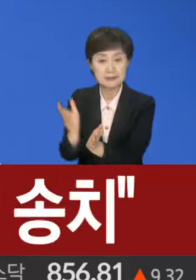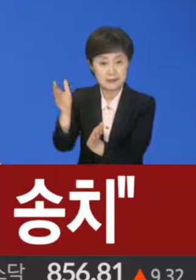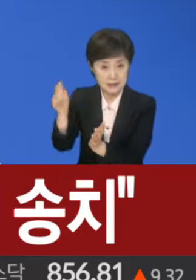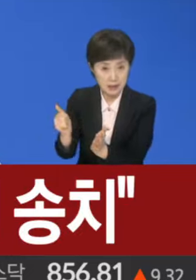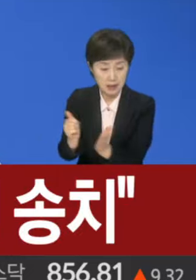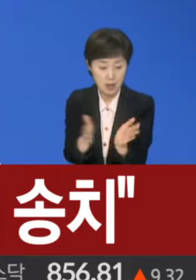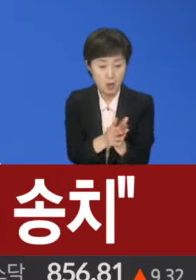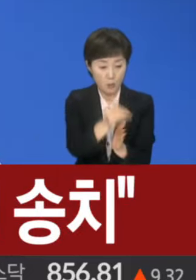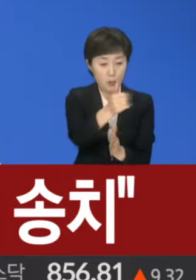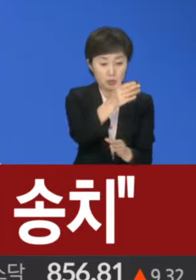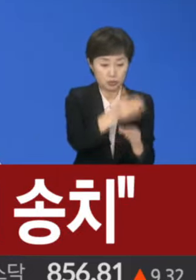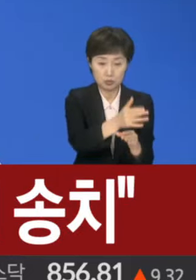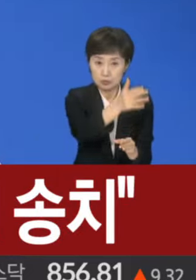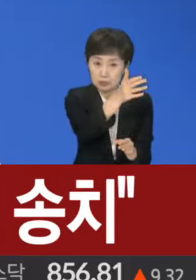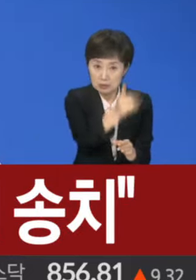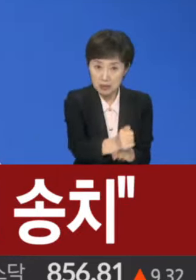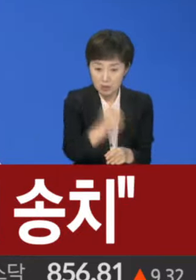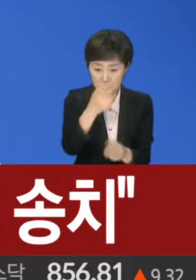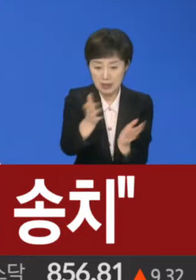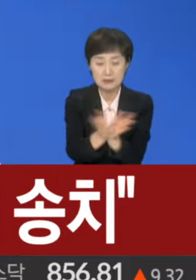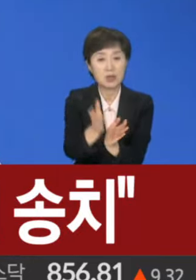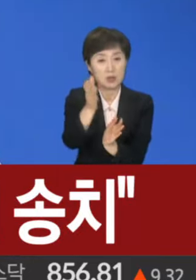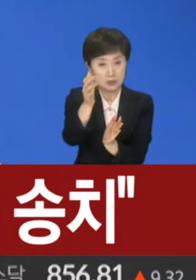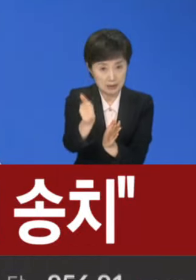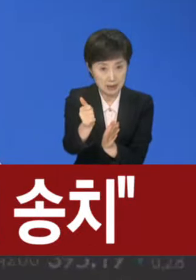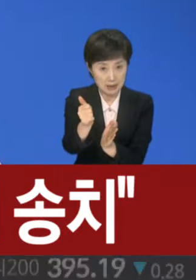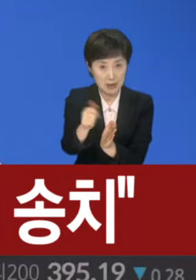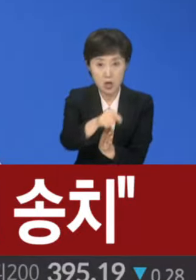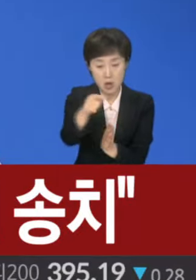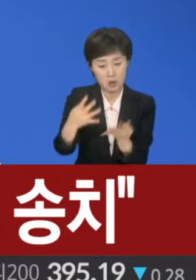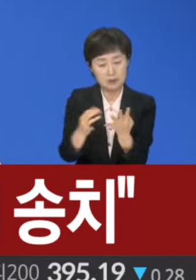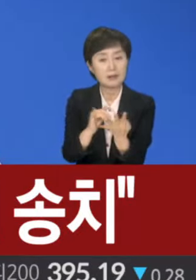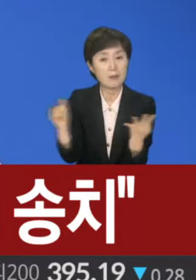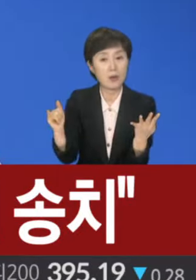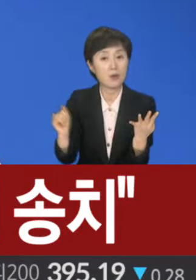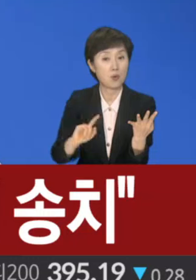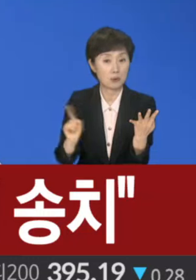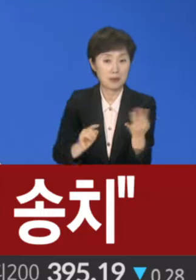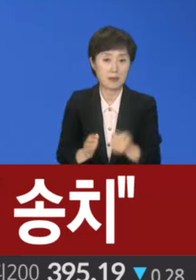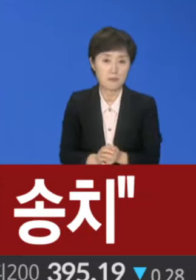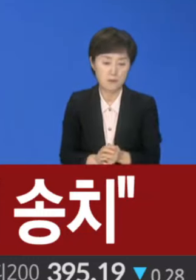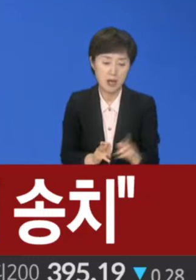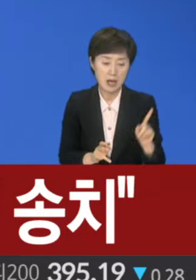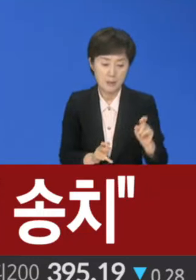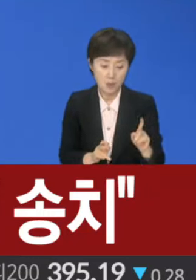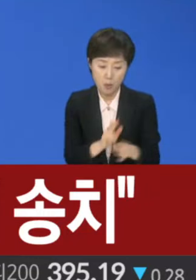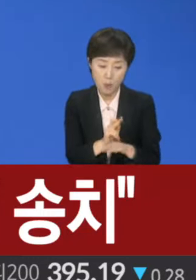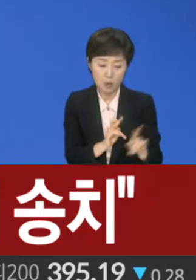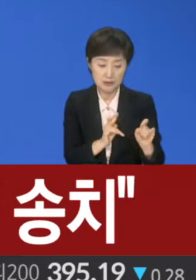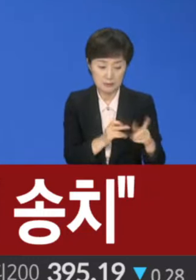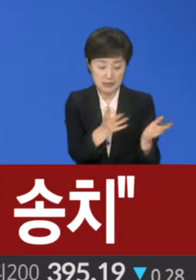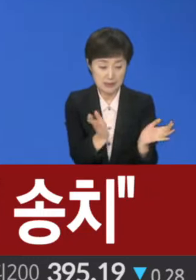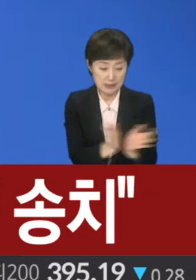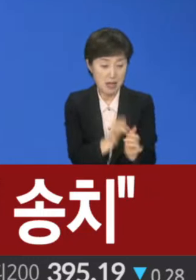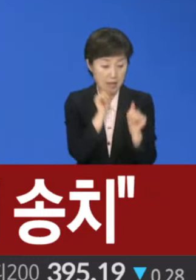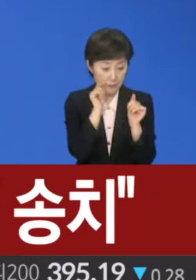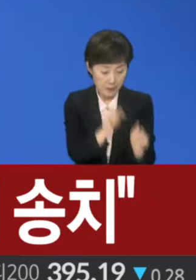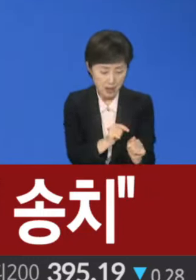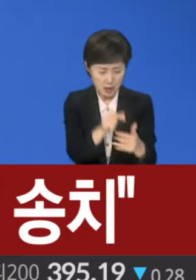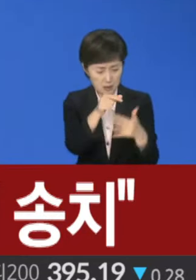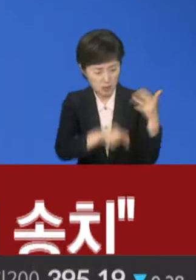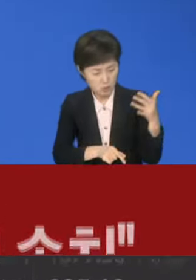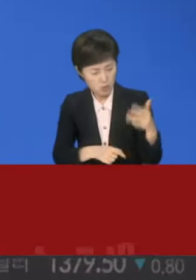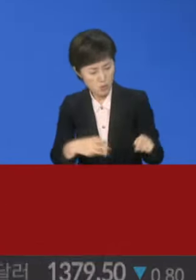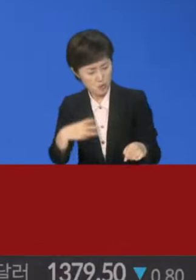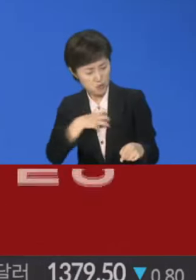본부중대장, 본부중대수색조장, 포병여단 군수과장 등 4명은 포 11대대장이 변경 지시한 수색지침이